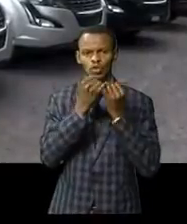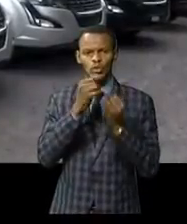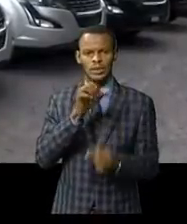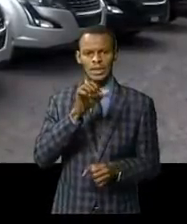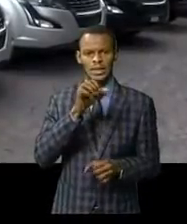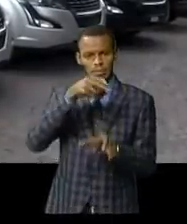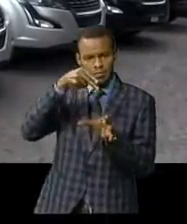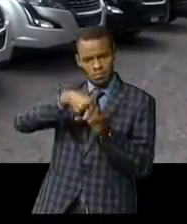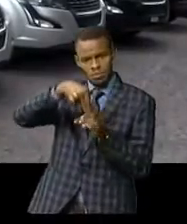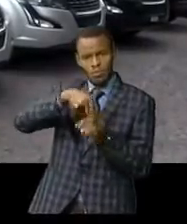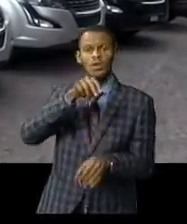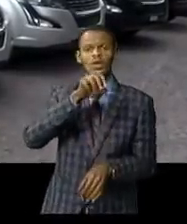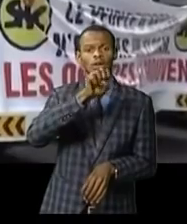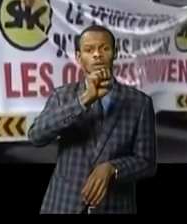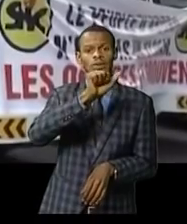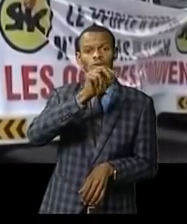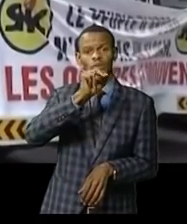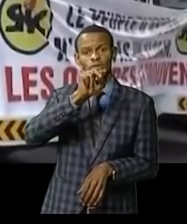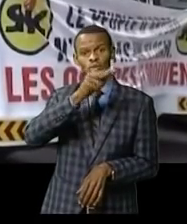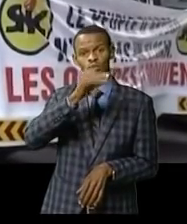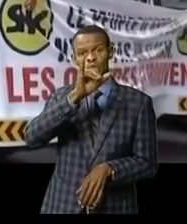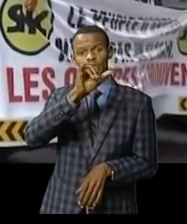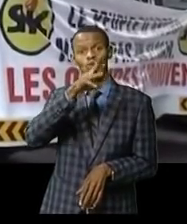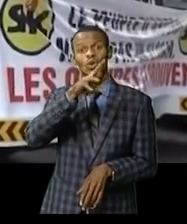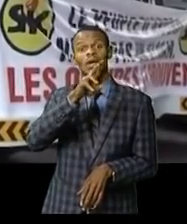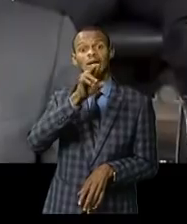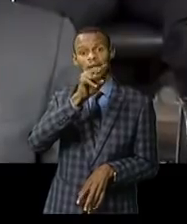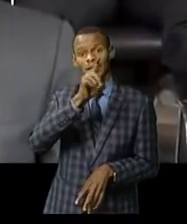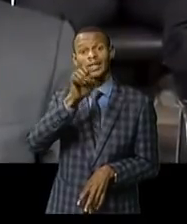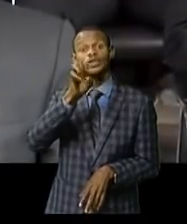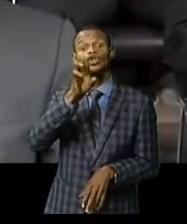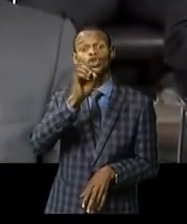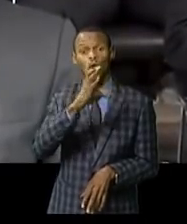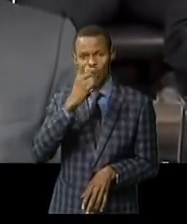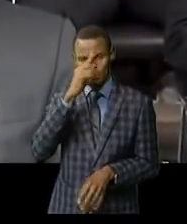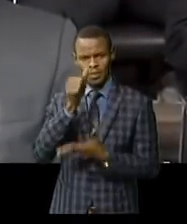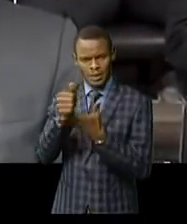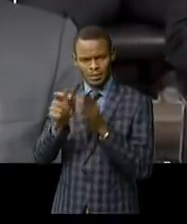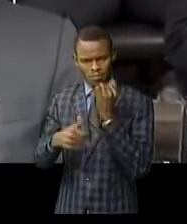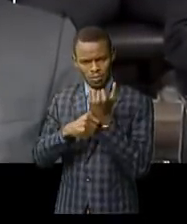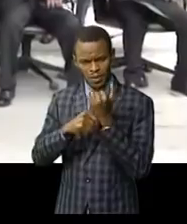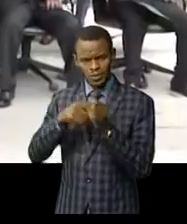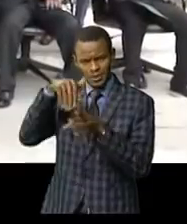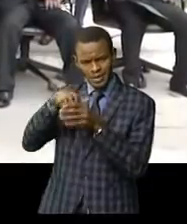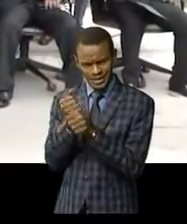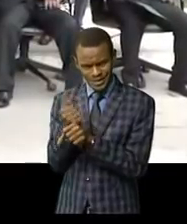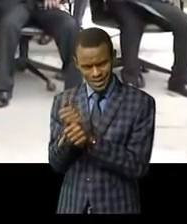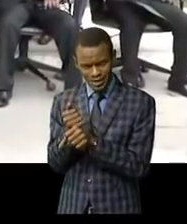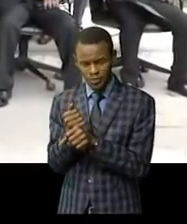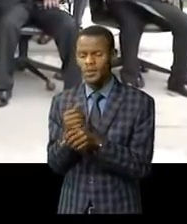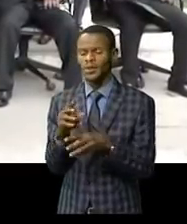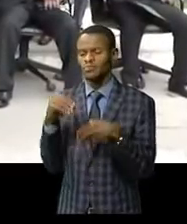assurer les bonnes conditions de travail et la mobilité des agents et cadres, le gouvernement congolais vient de doter à ce géant pétrolier d'un